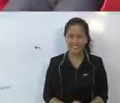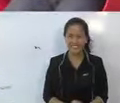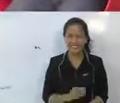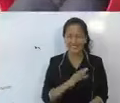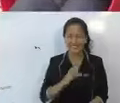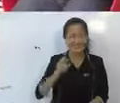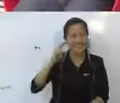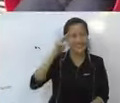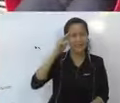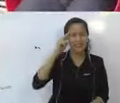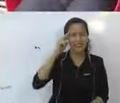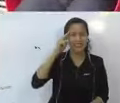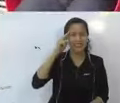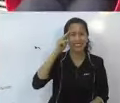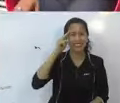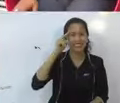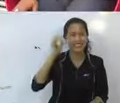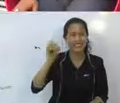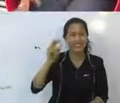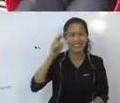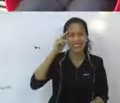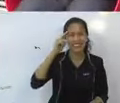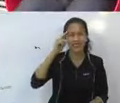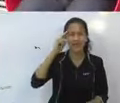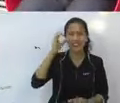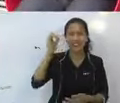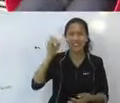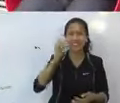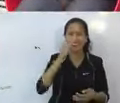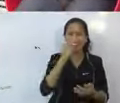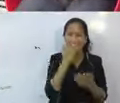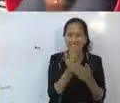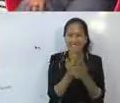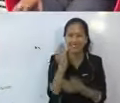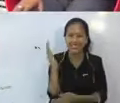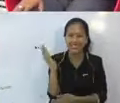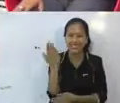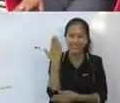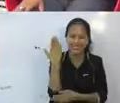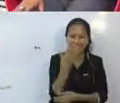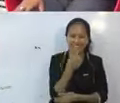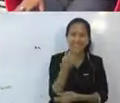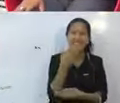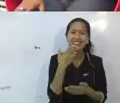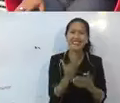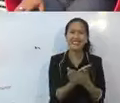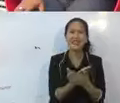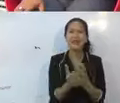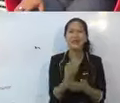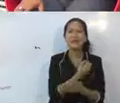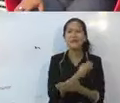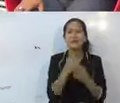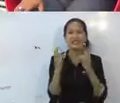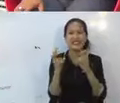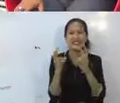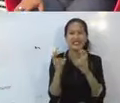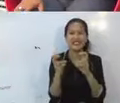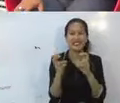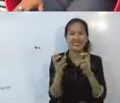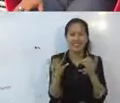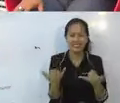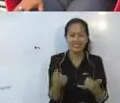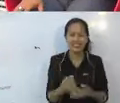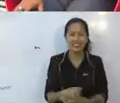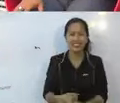Alright, sige po mga kapatid. Tuloy-tuloy na po tayo. Napaaganda po nung tatalakay ni Ma'am Ces para po sa atin. No? Kaya again, ay